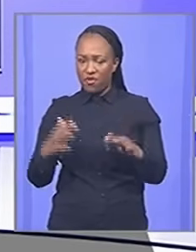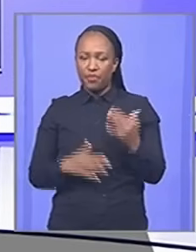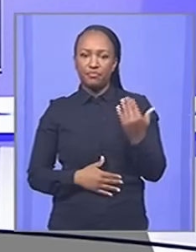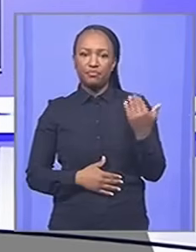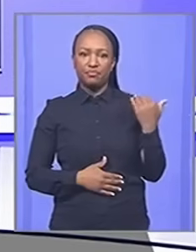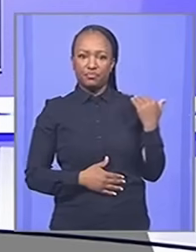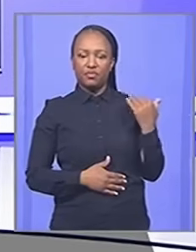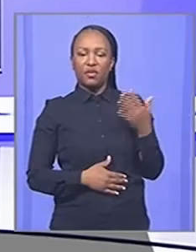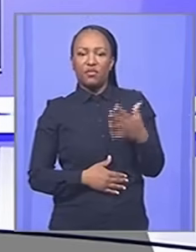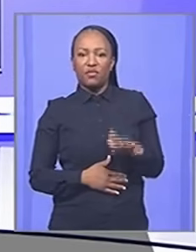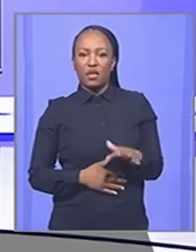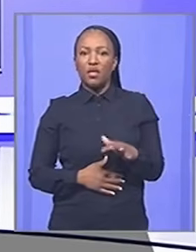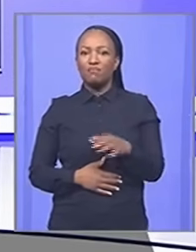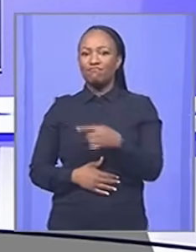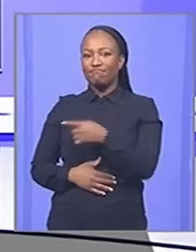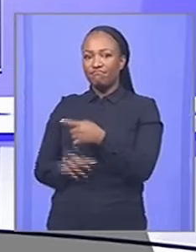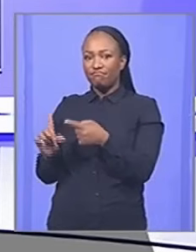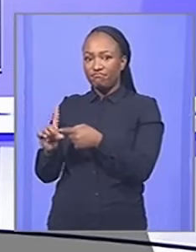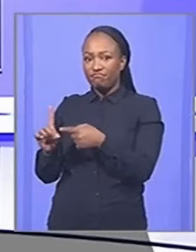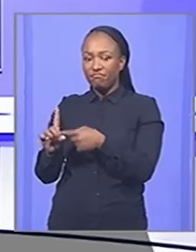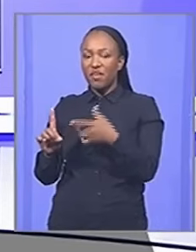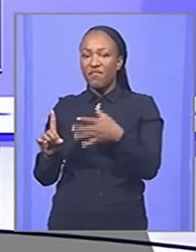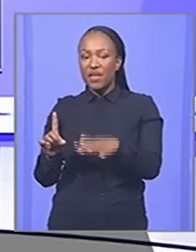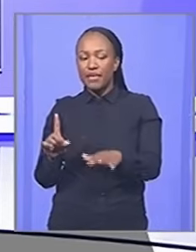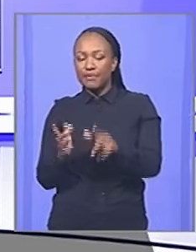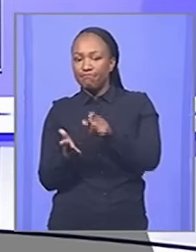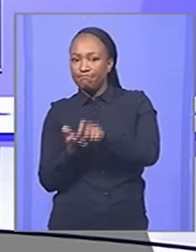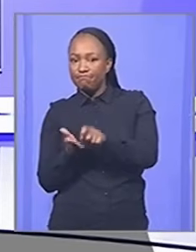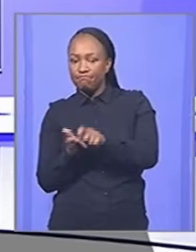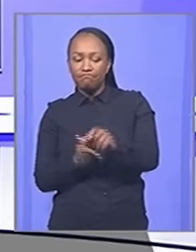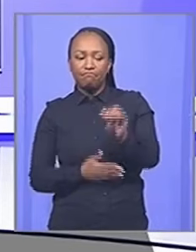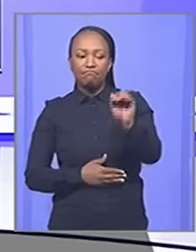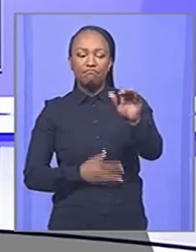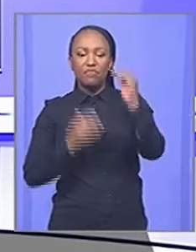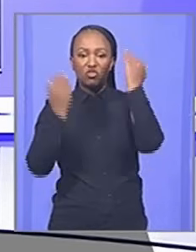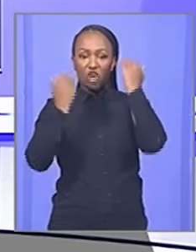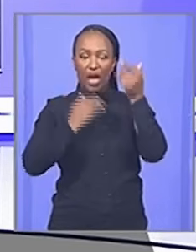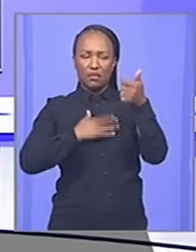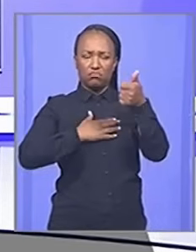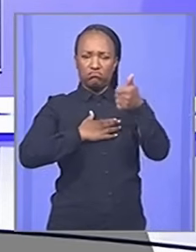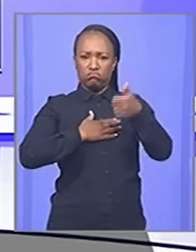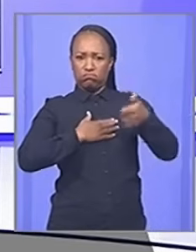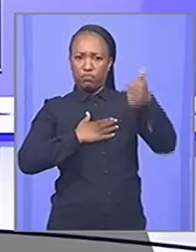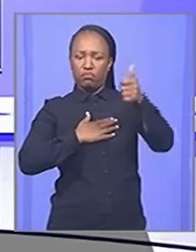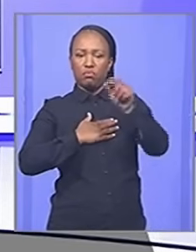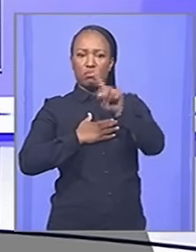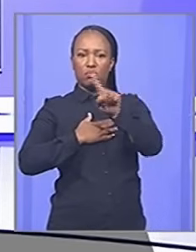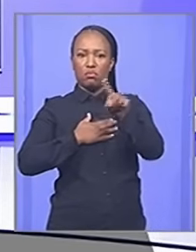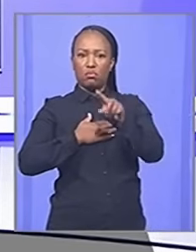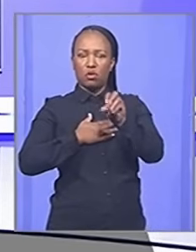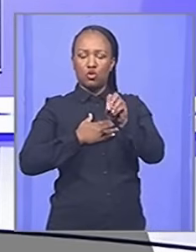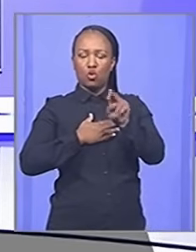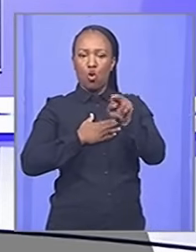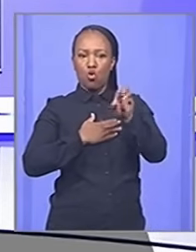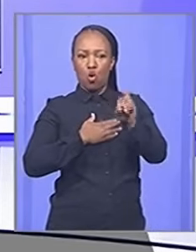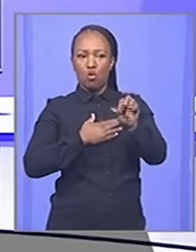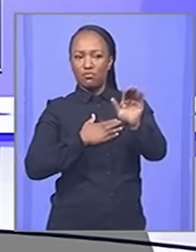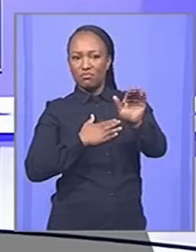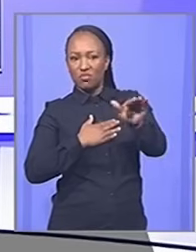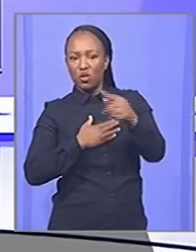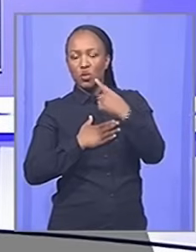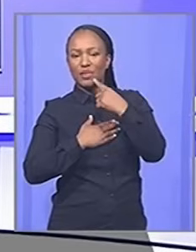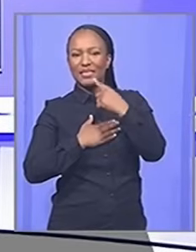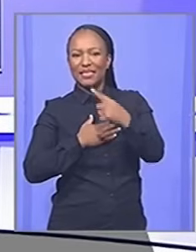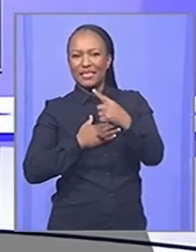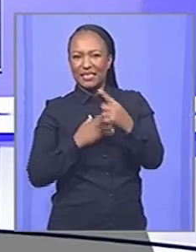ngwaletše moahlodi mogolo Raymond Zondo go thola moahlodi yo a rotšego modiro go sepediša ditherišano tša go hloma mmušo wa mohlakanelwa goba